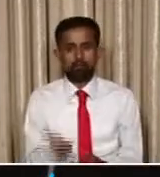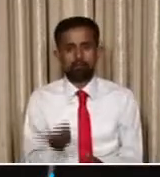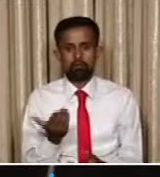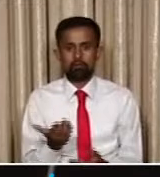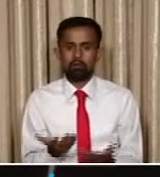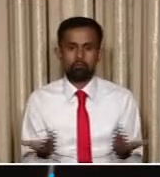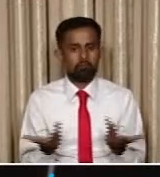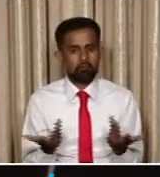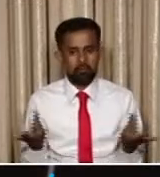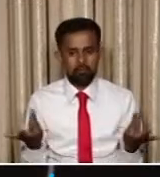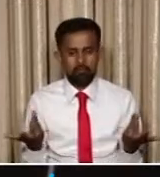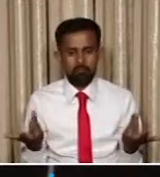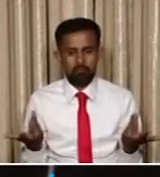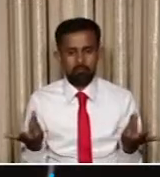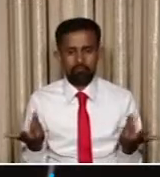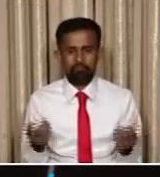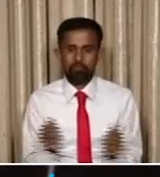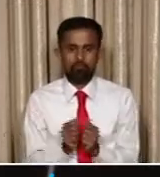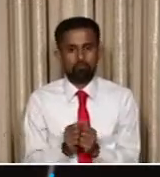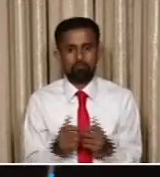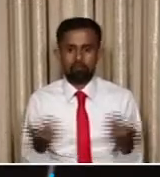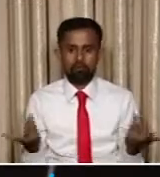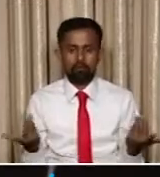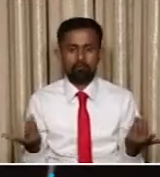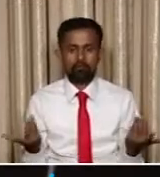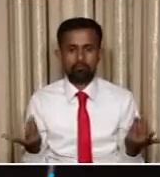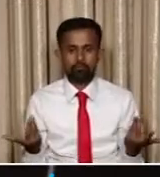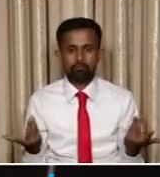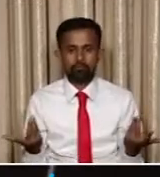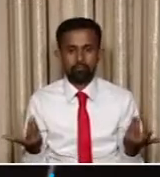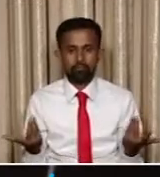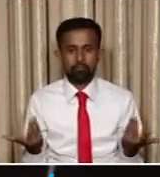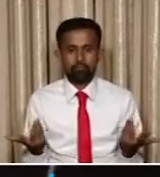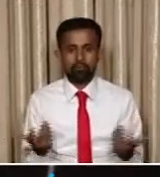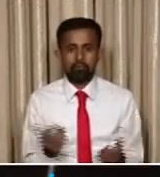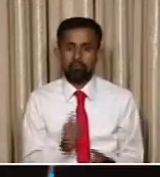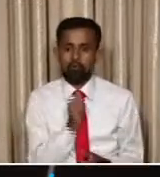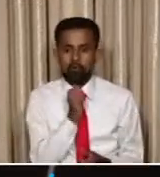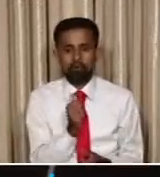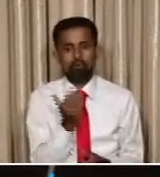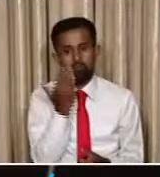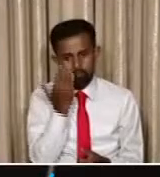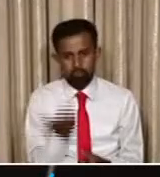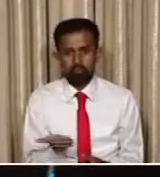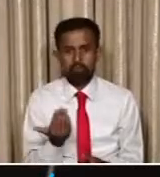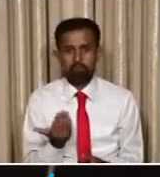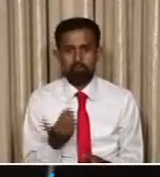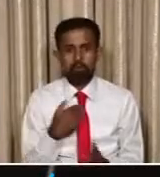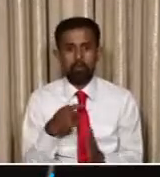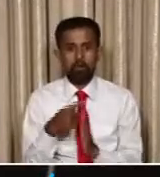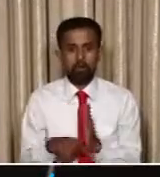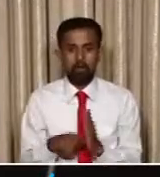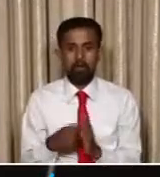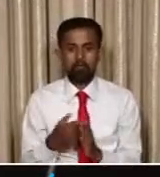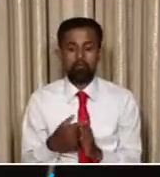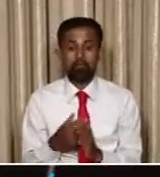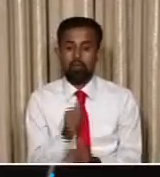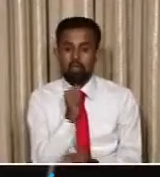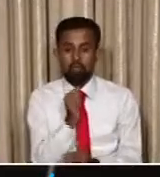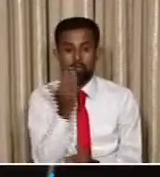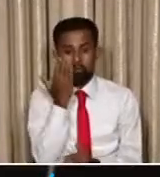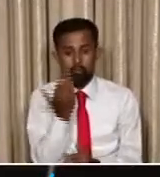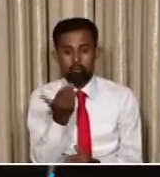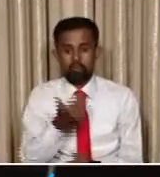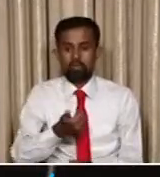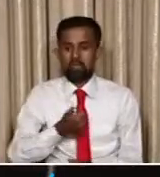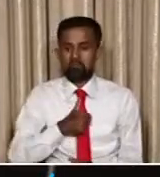වෙන්නේ නෑ. ඒක කෙරෙන්නේ නෑ. එහෙමනම් මේක ඇත්තට සත්‍යයට මූණ දෙන්න ඕනේ. අපේ රටේ වෙලා තියෙන මේ සත්‍යයට මූණ දෙන්න කැමති